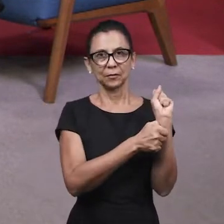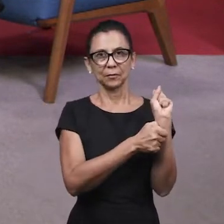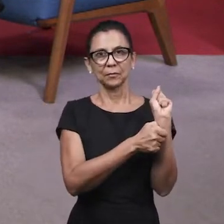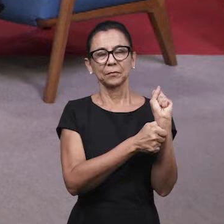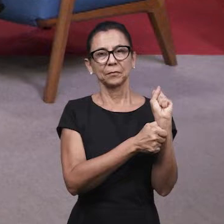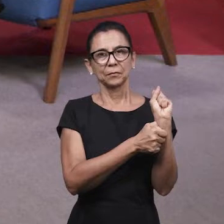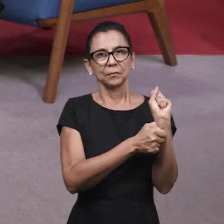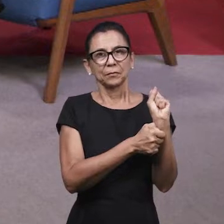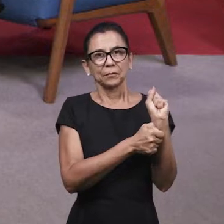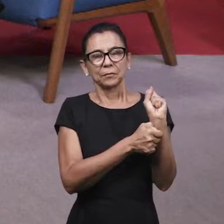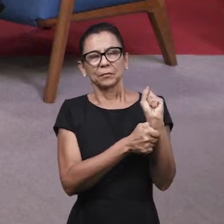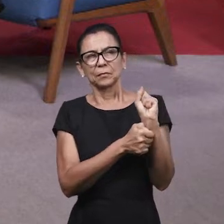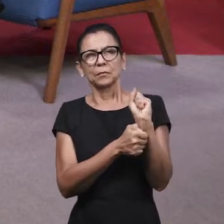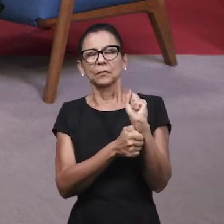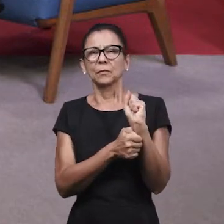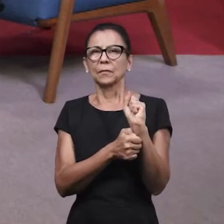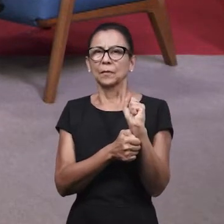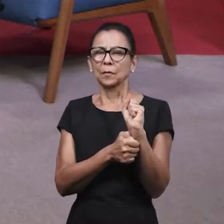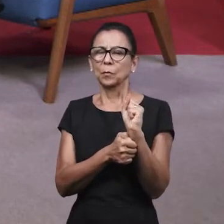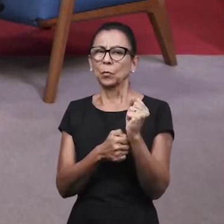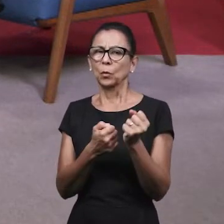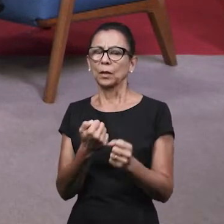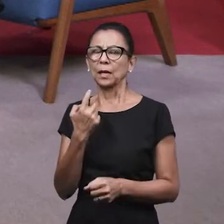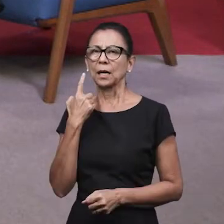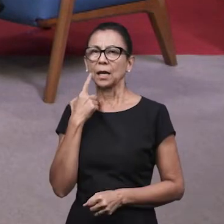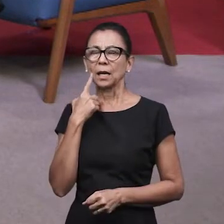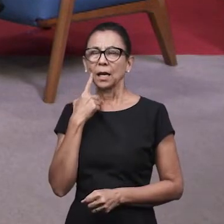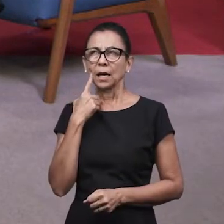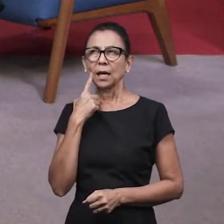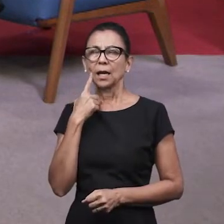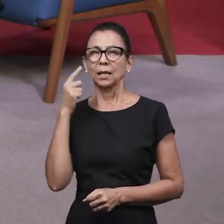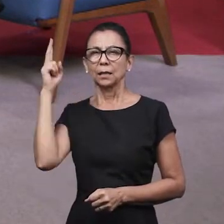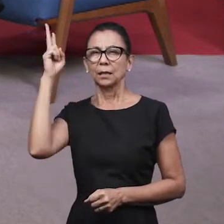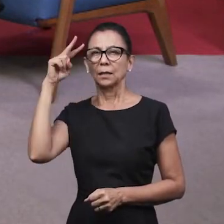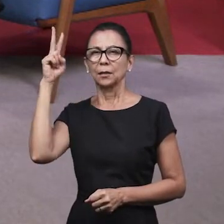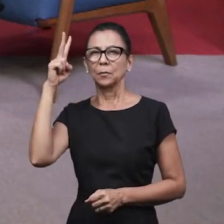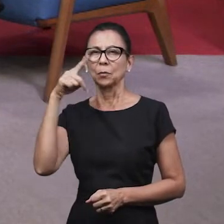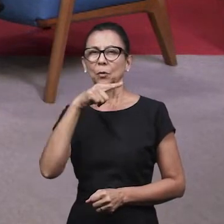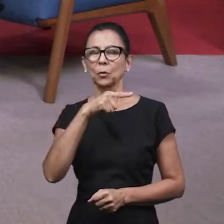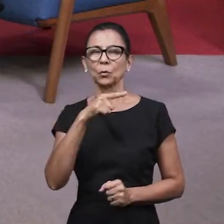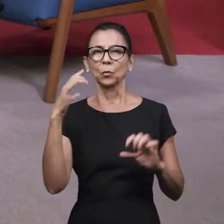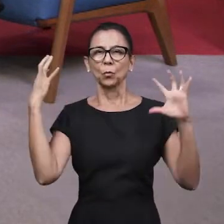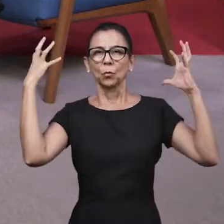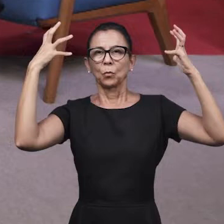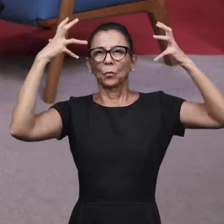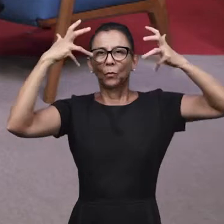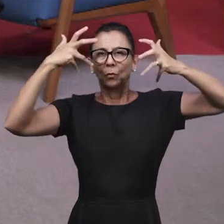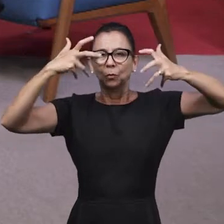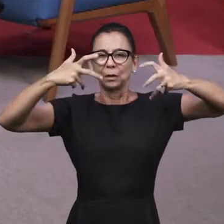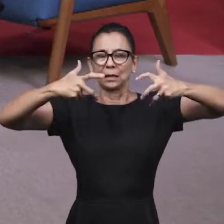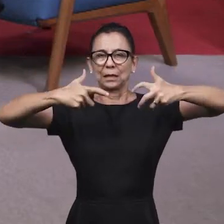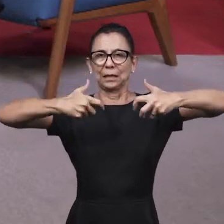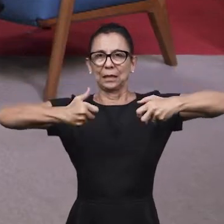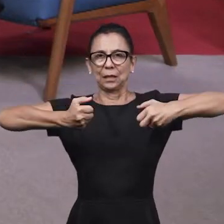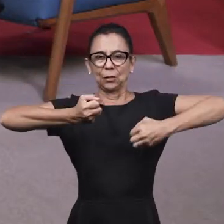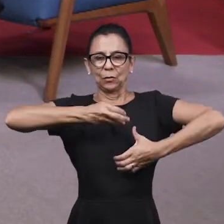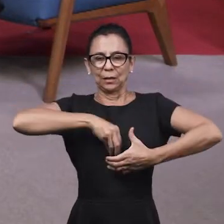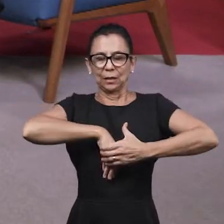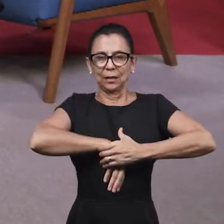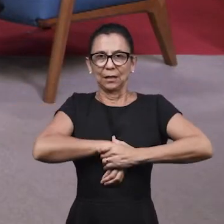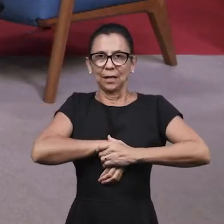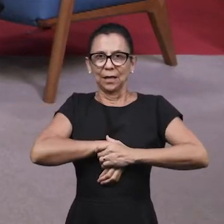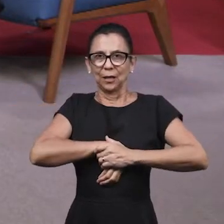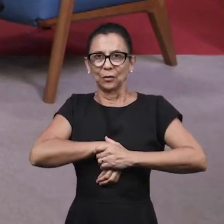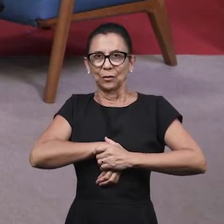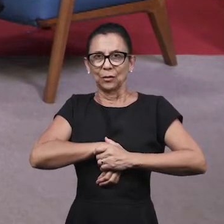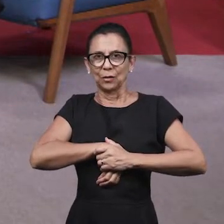lion qu'il avait vu, la, la ruche d'abeilles du miel. Mais personne ne savait de ce